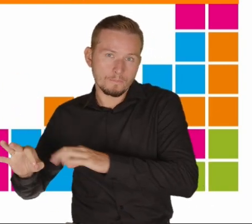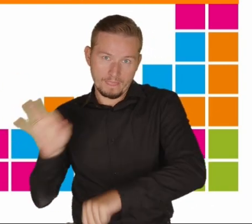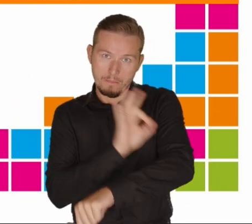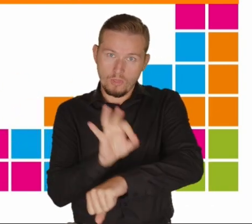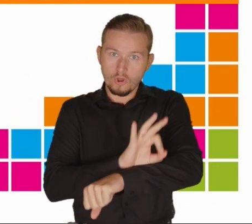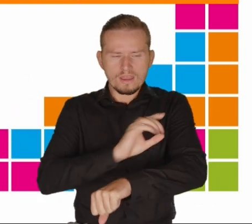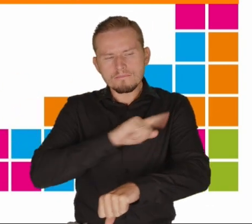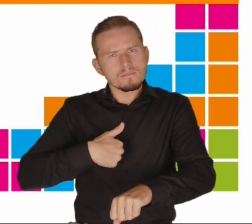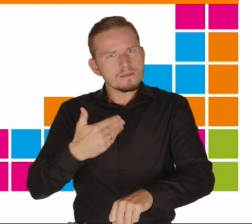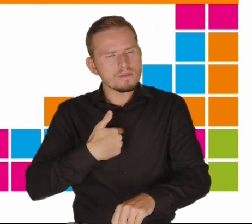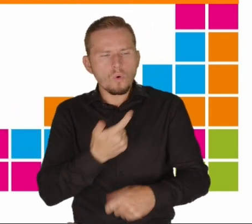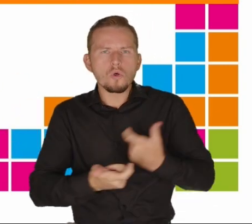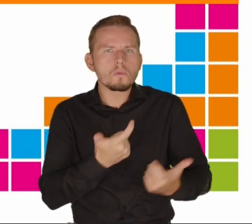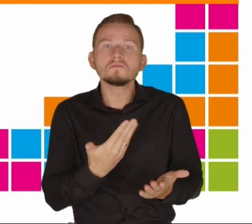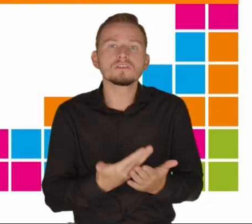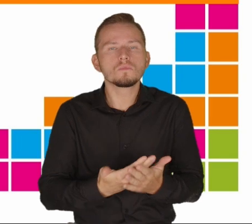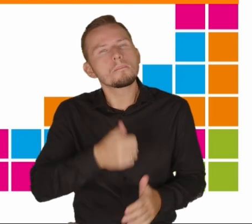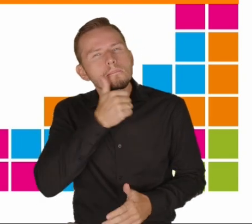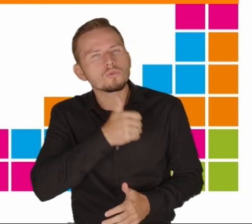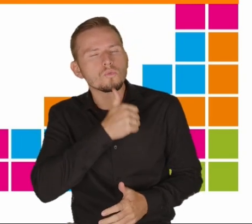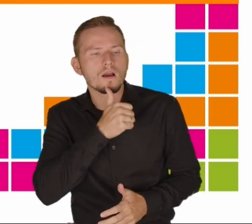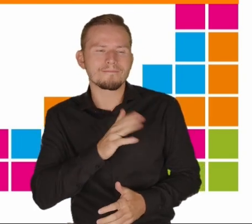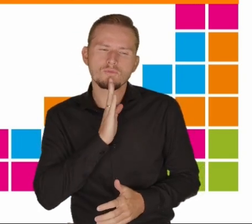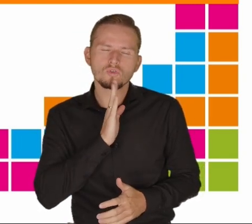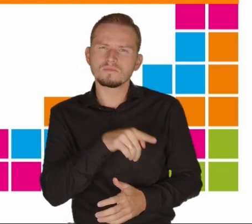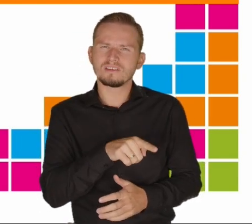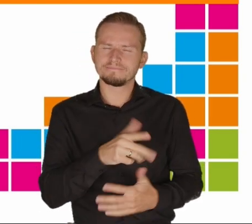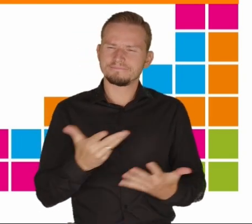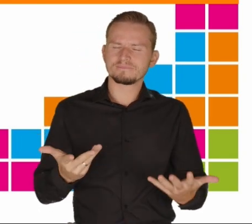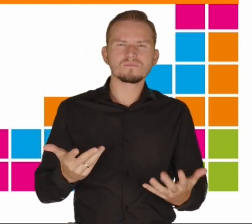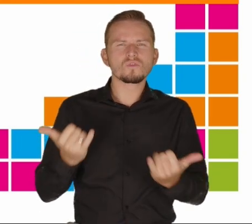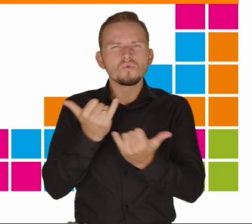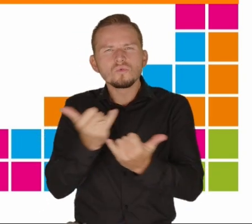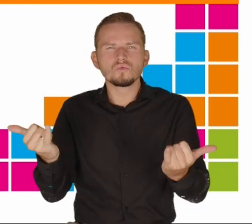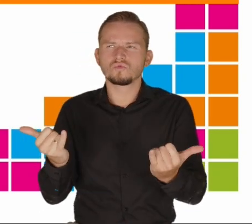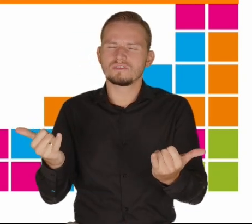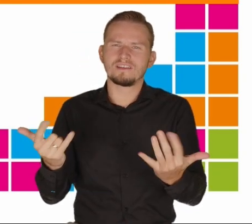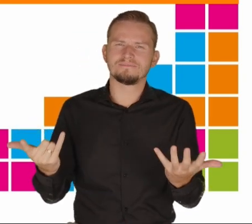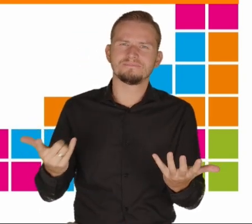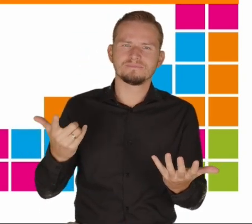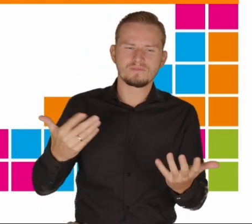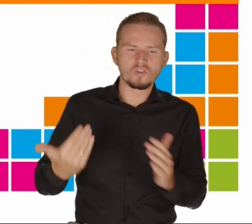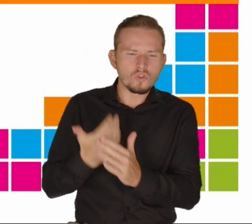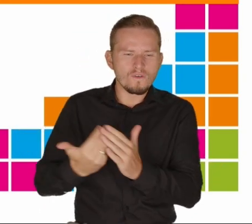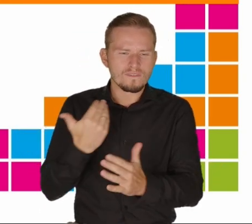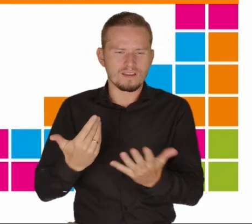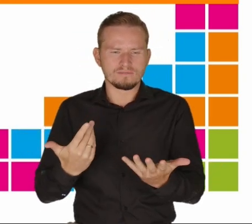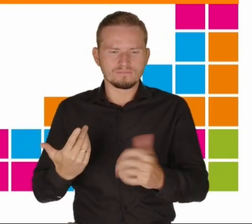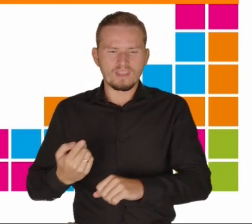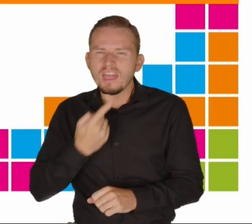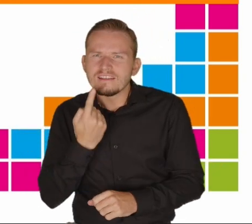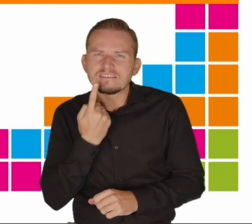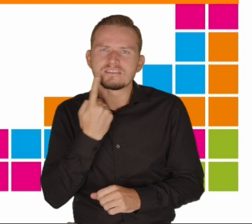takie ukryte schematy występujące w czymś, co no, w modelach językowych, trochę które nam